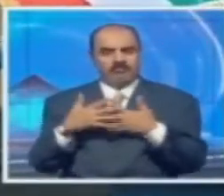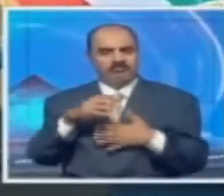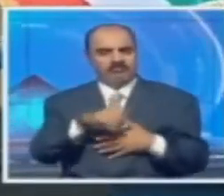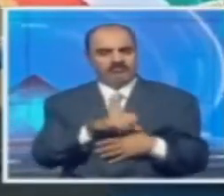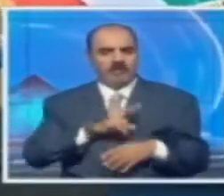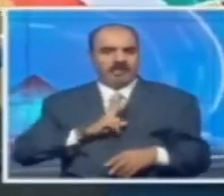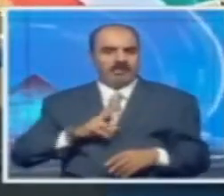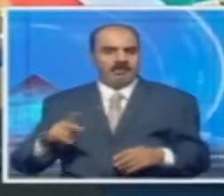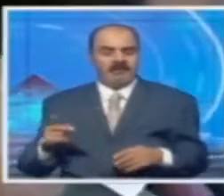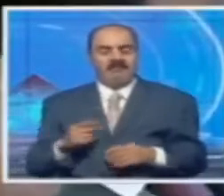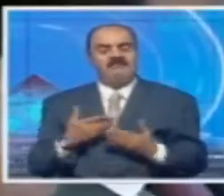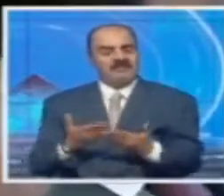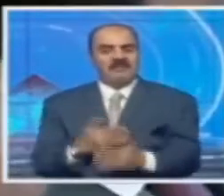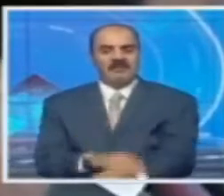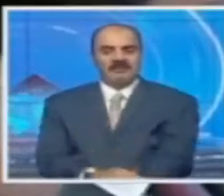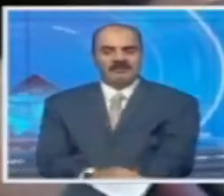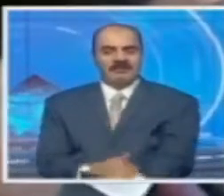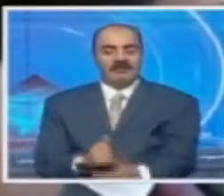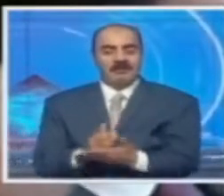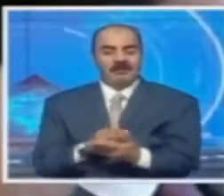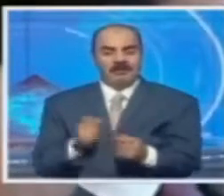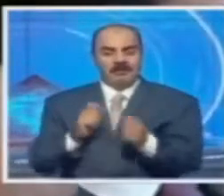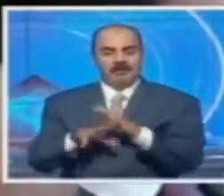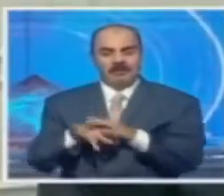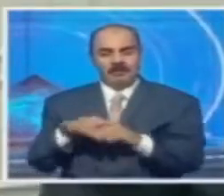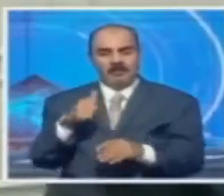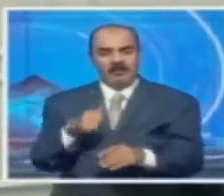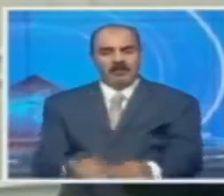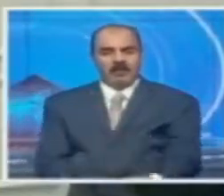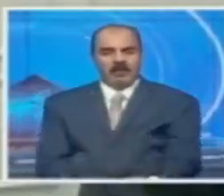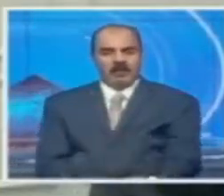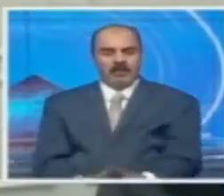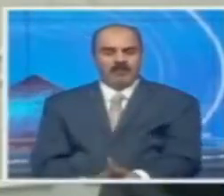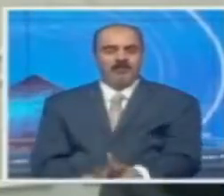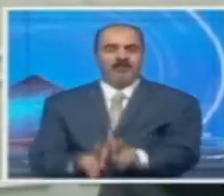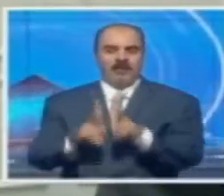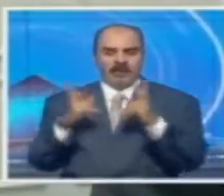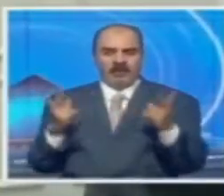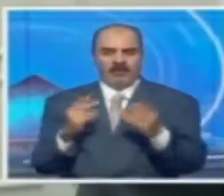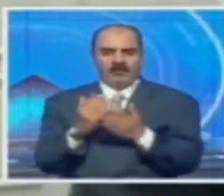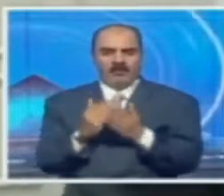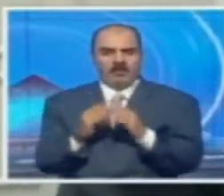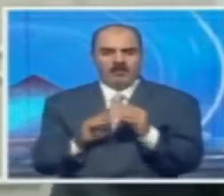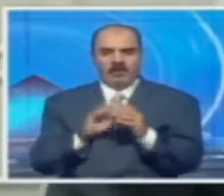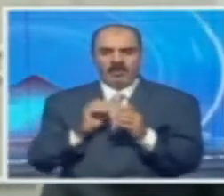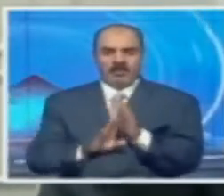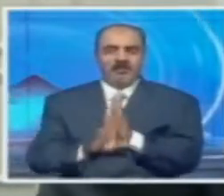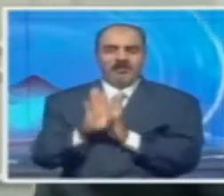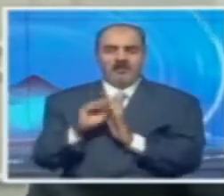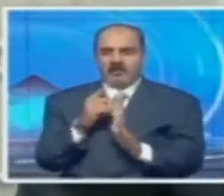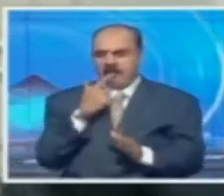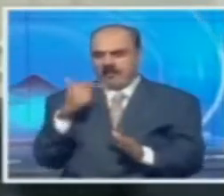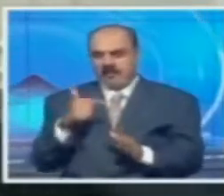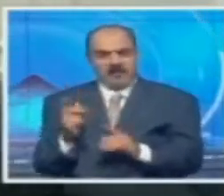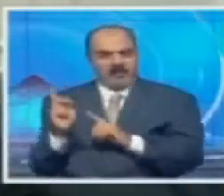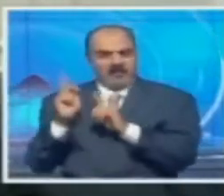بمختلف القطاعات الاقتصادية وخاصة الصناعية. في قفزة الاقتصاد المصري حصلت في الست سنوات الأخيرة